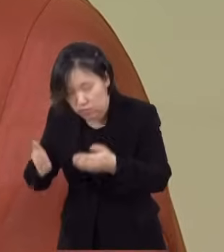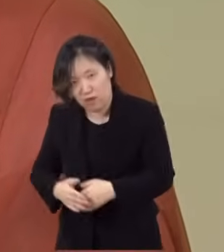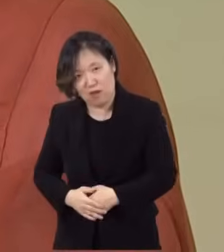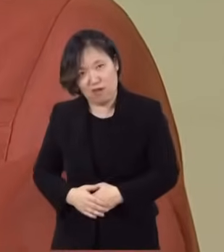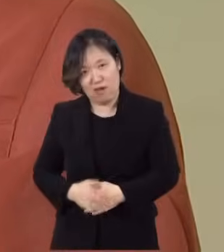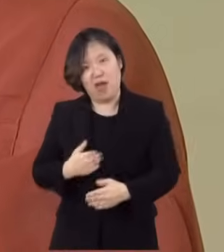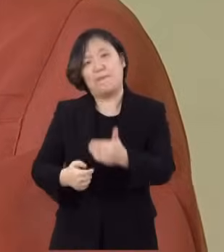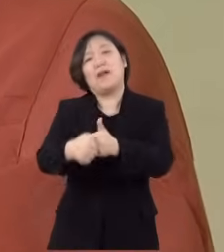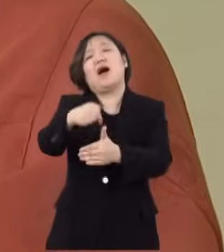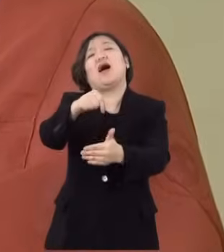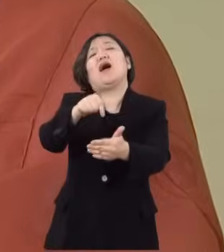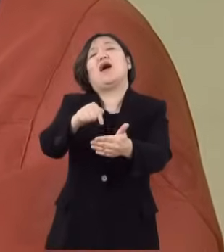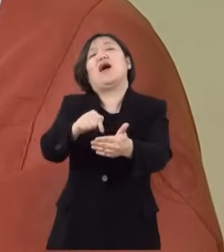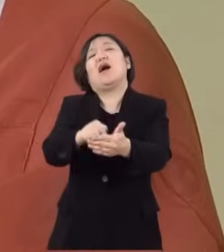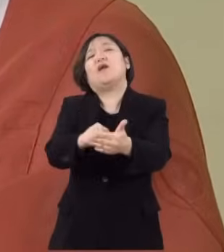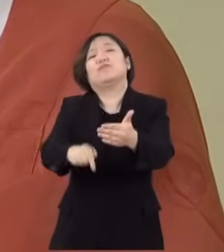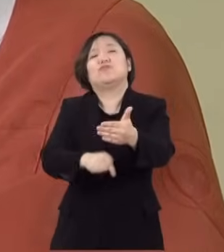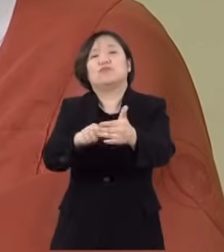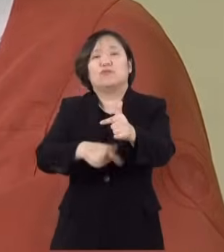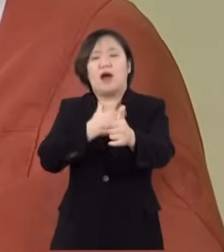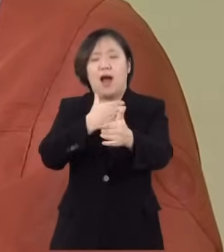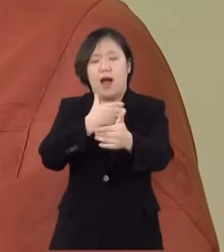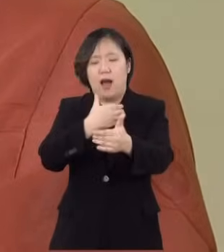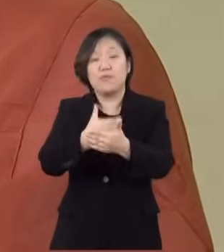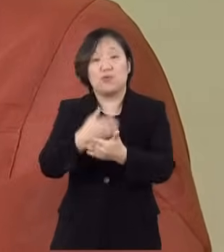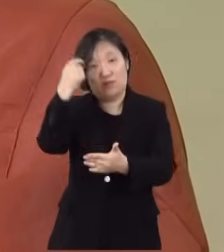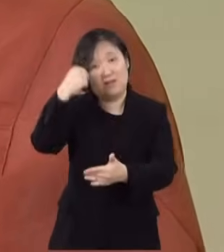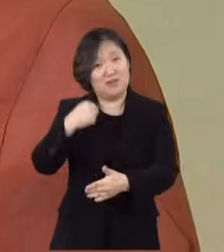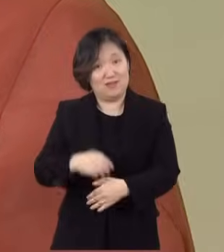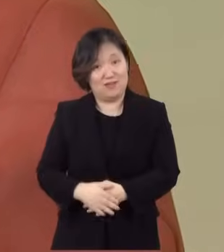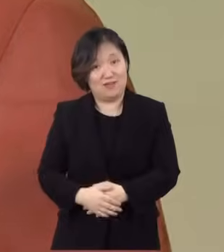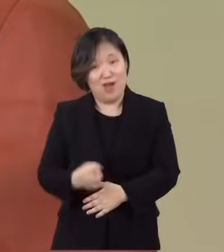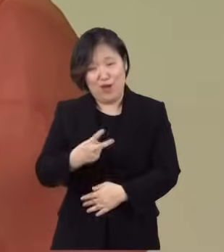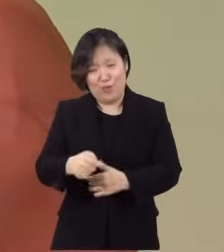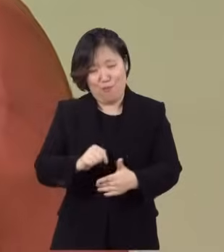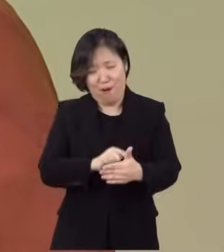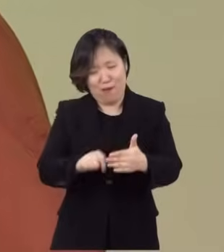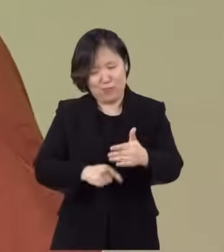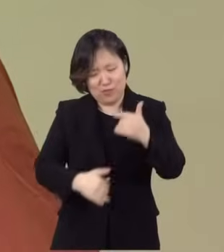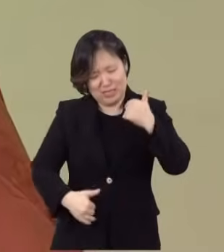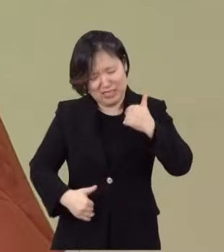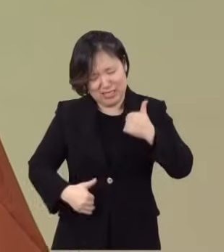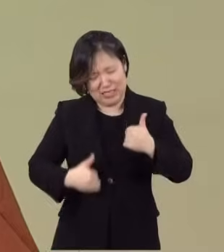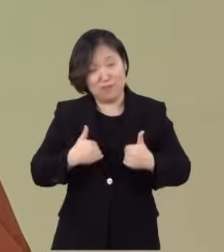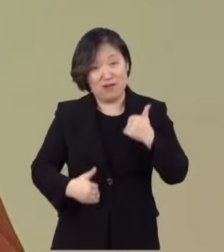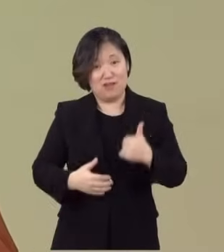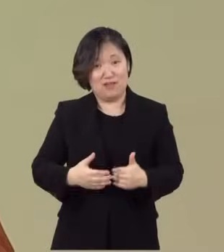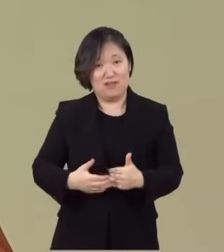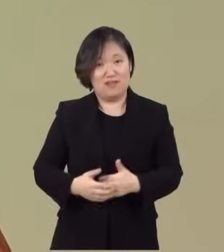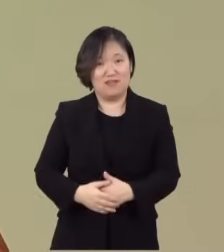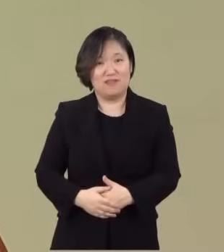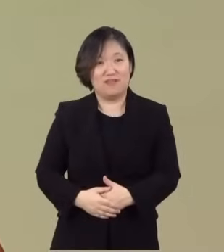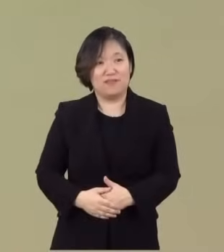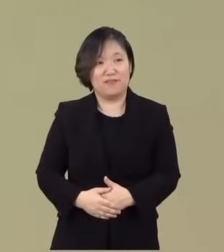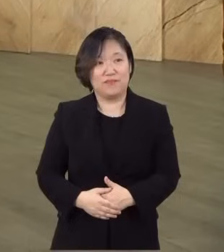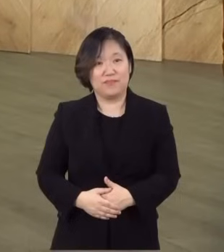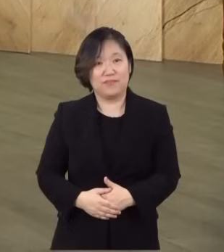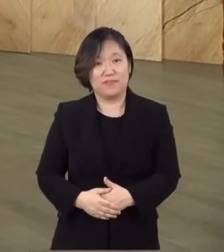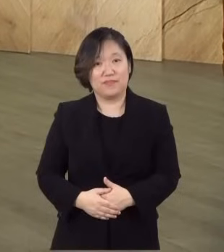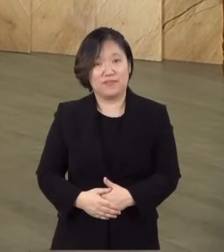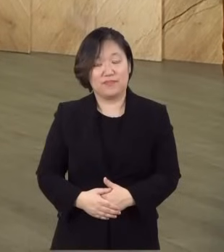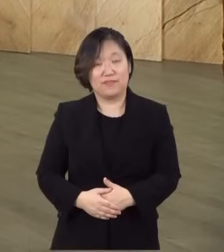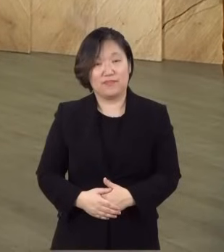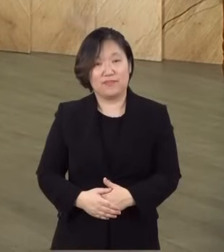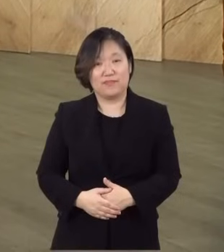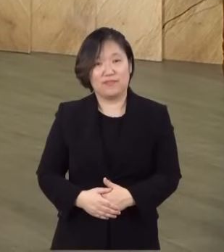예배를 올리면서 마음으로 크게 찬탄하며 마음으로 크게 기뻐했다고 합니다